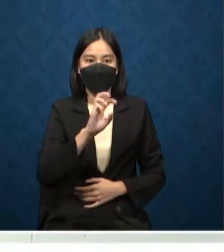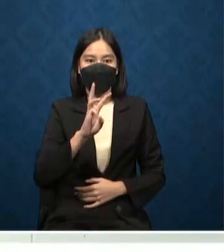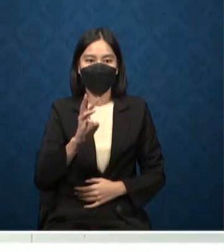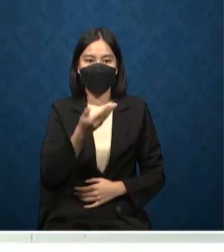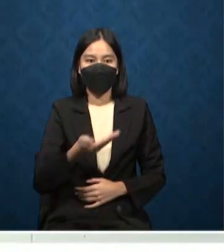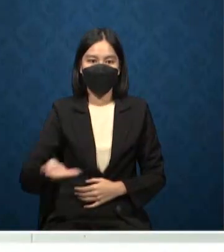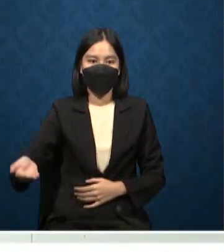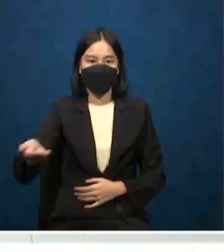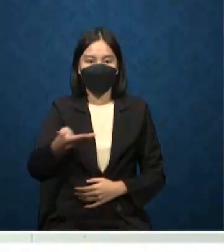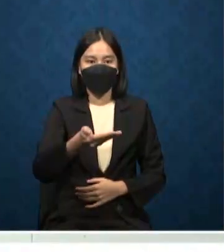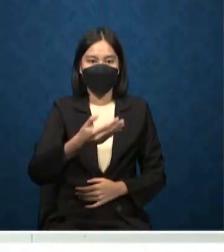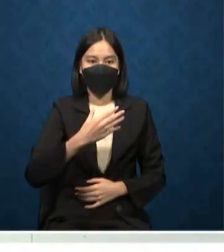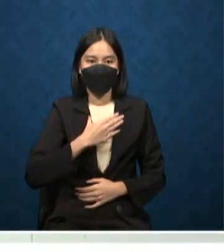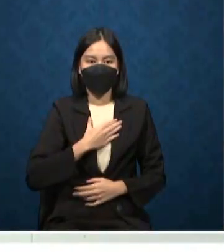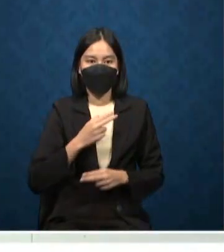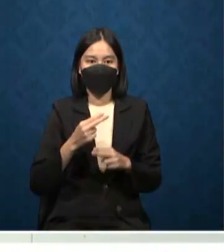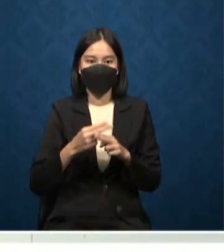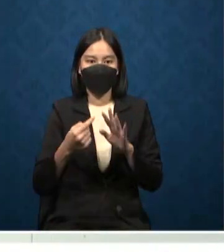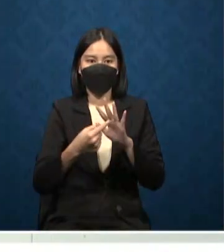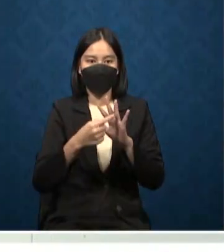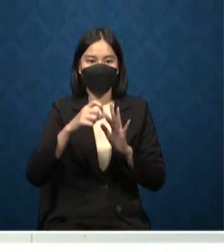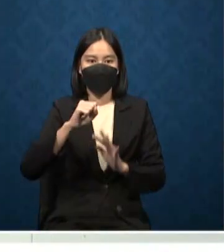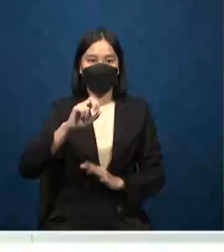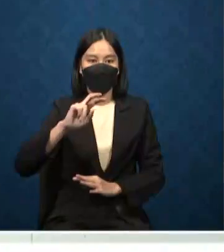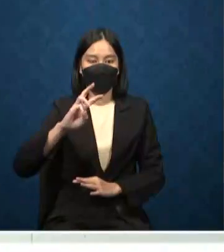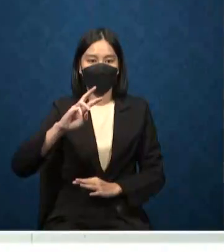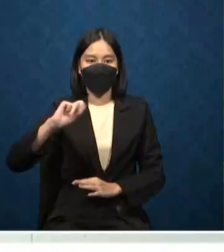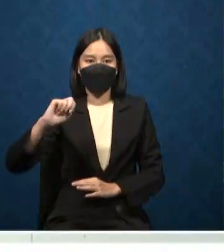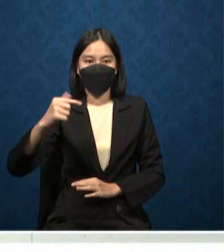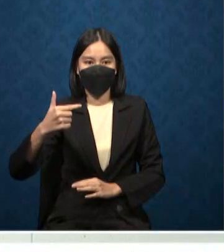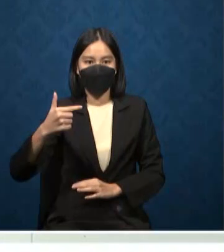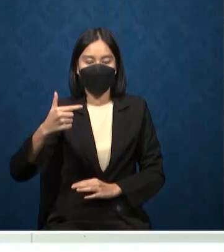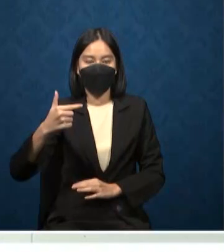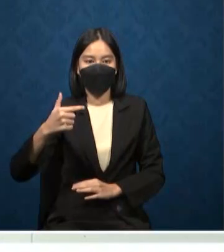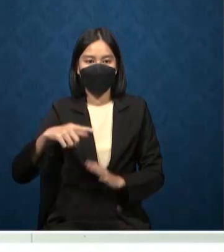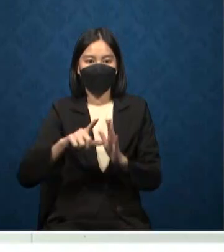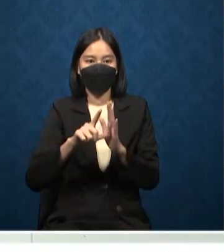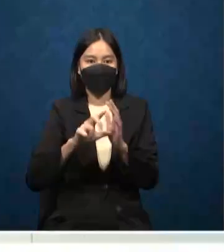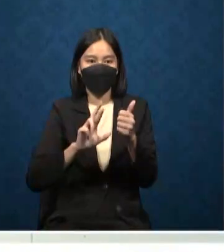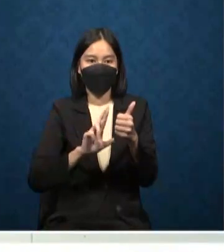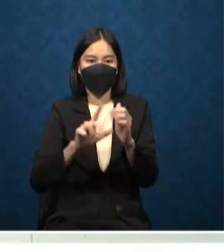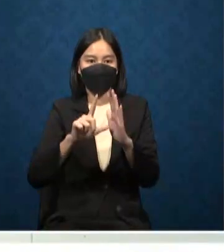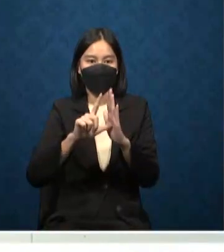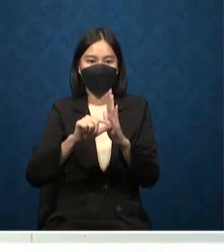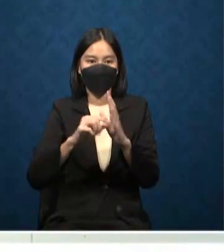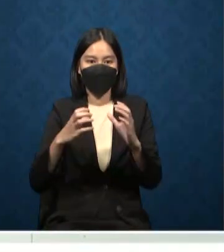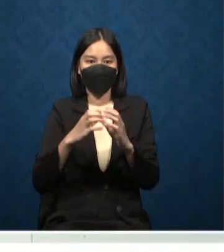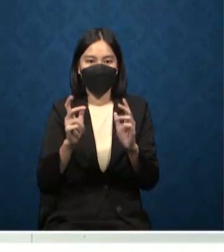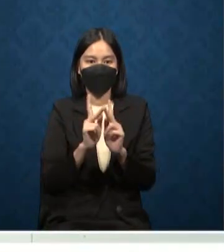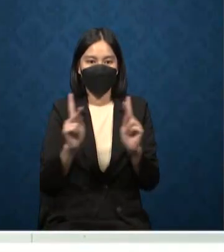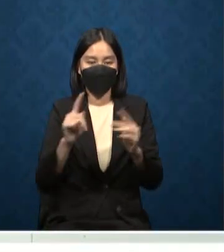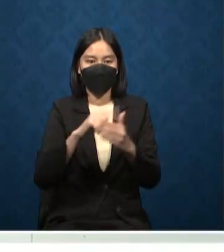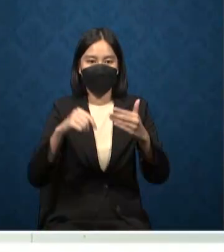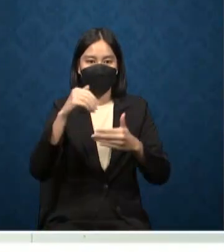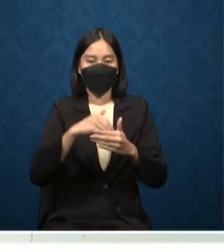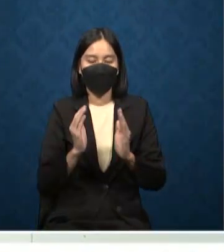ท่านกระผมนายแสวงบุญมีเลขาธิการคณะกรรมการการเลือกตั้งขอกราบขอบพระคุณท่านประธาน